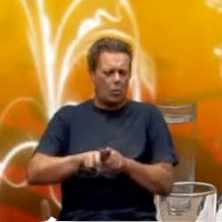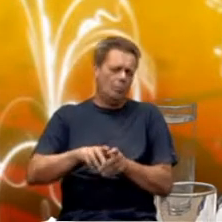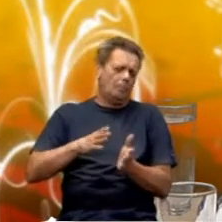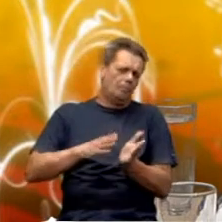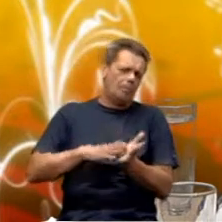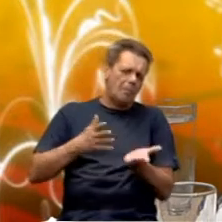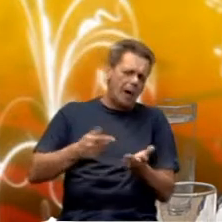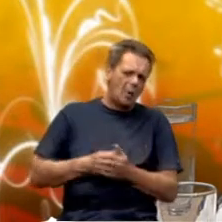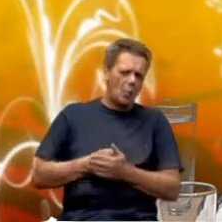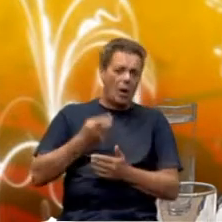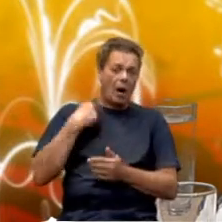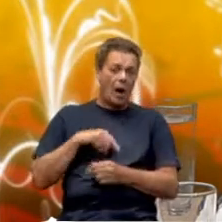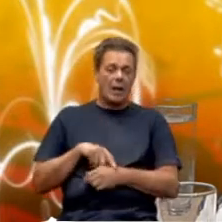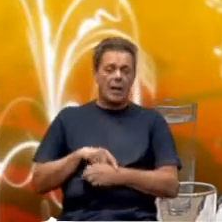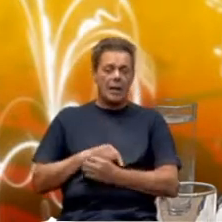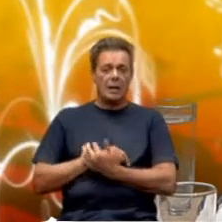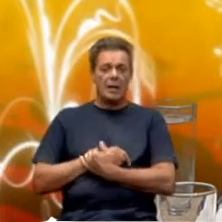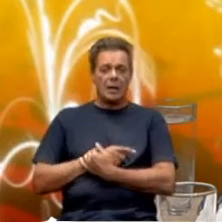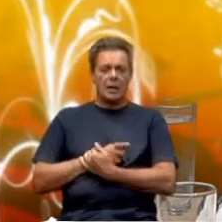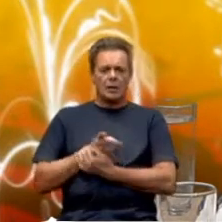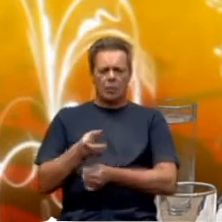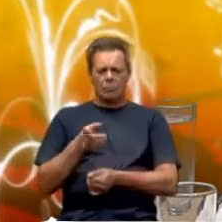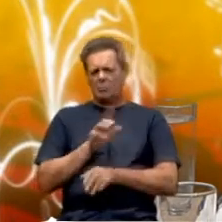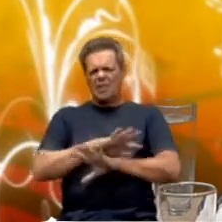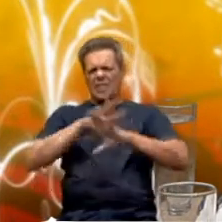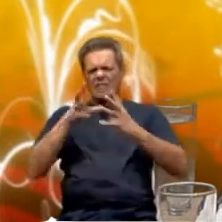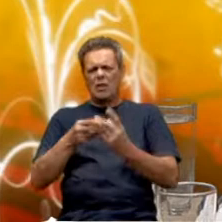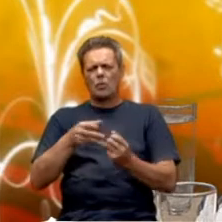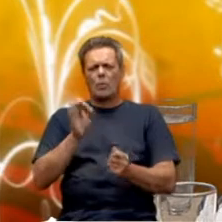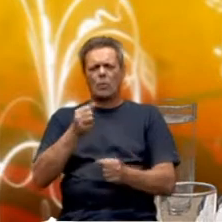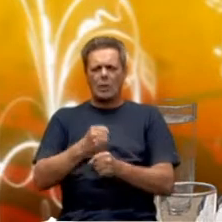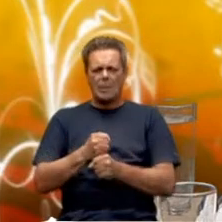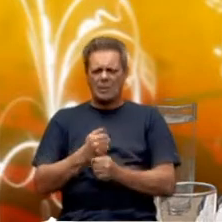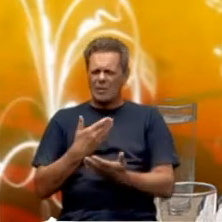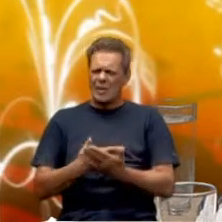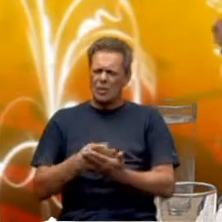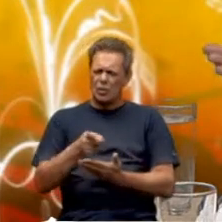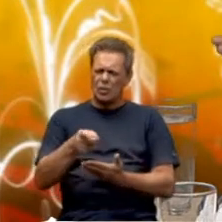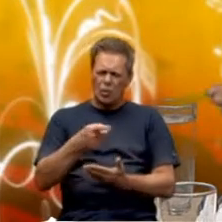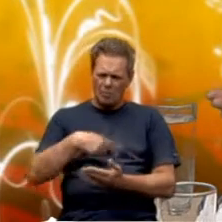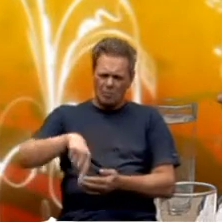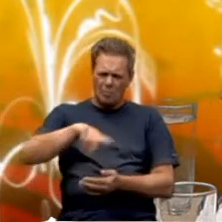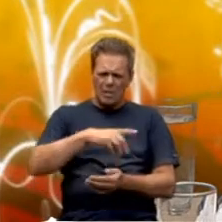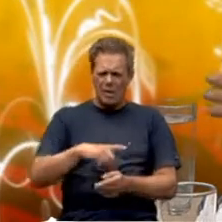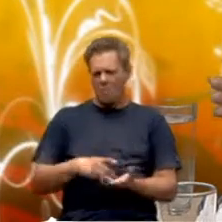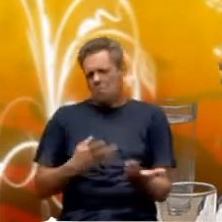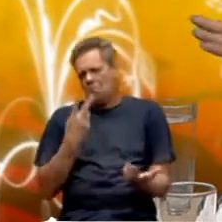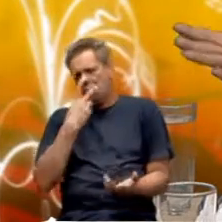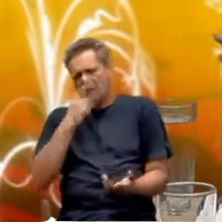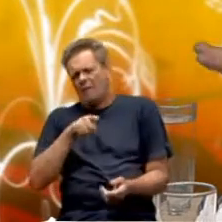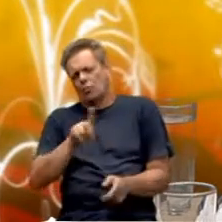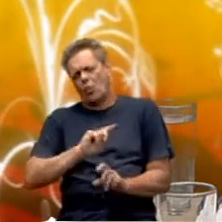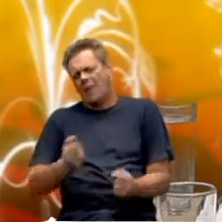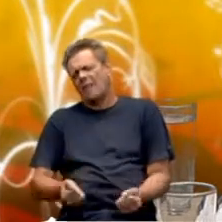samo je malo to sve dobro napravljeno. Ali zato što mi, ako nije tako teška bolest, nećemo o